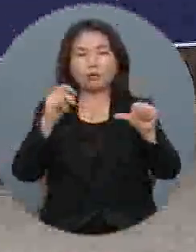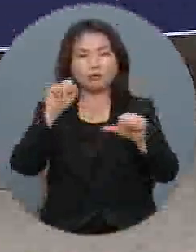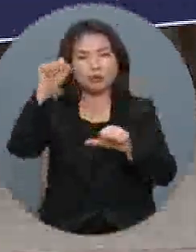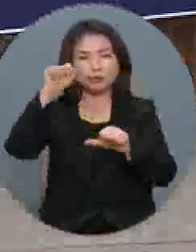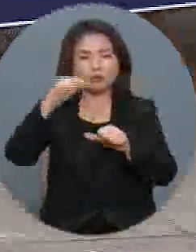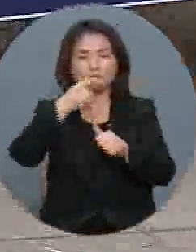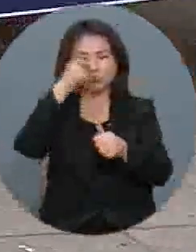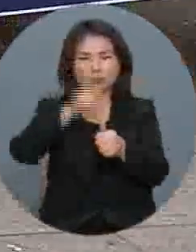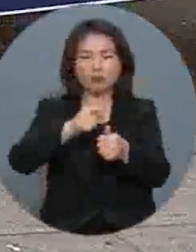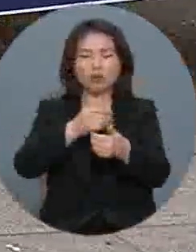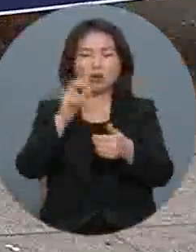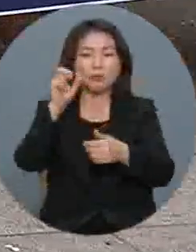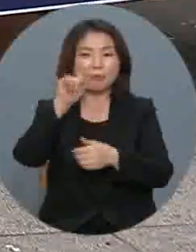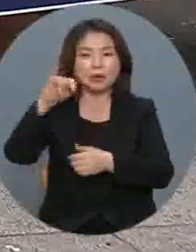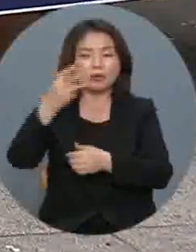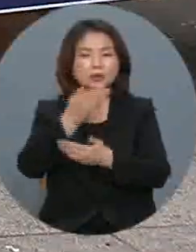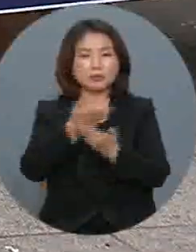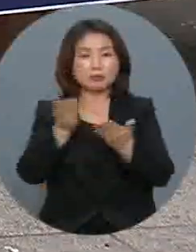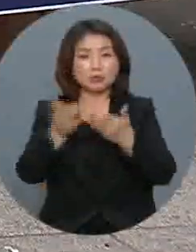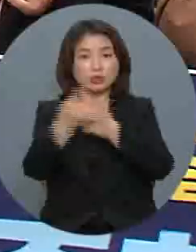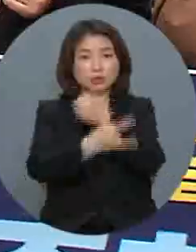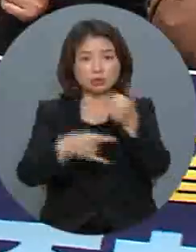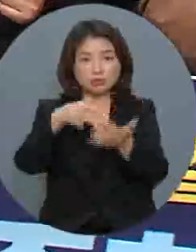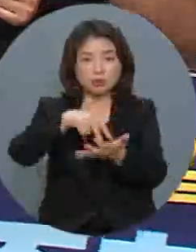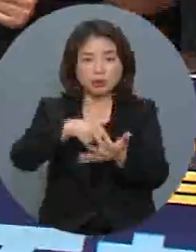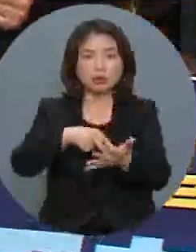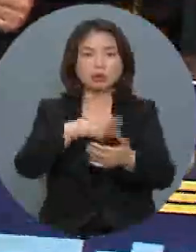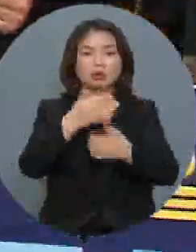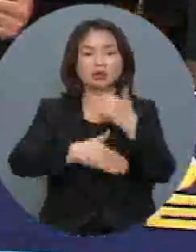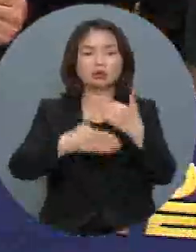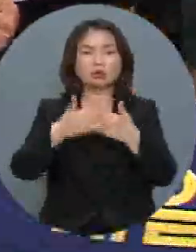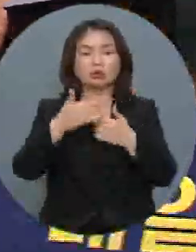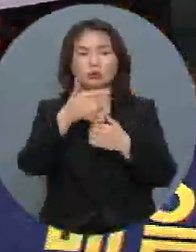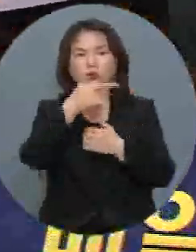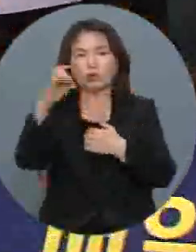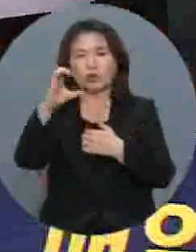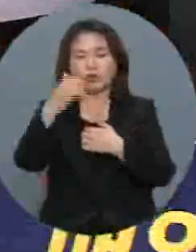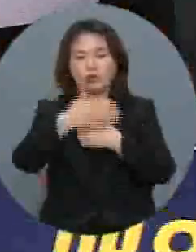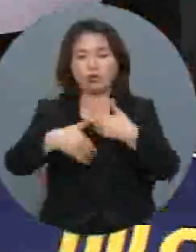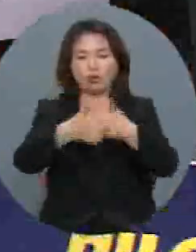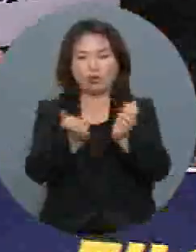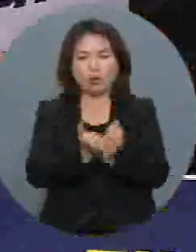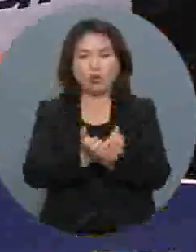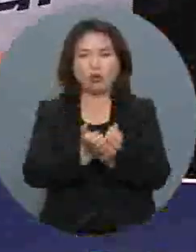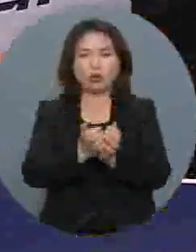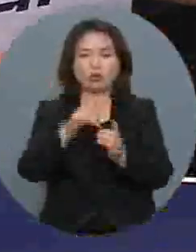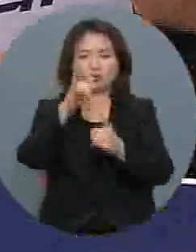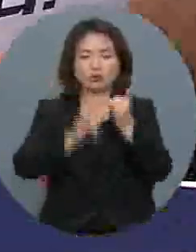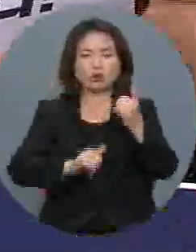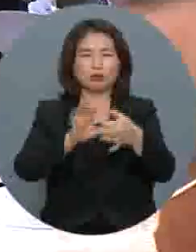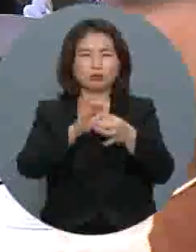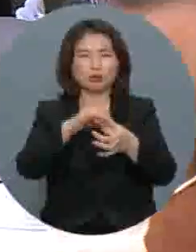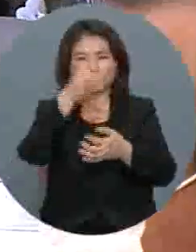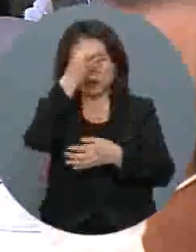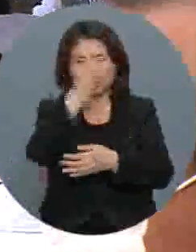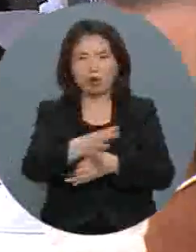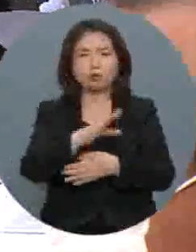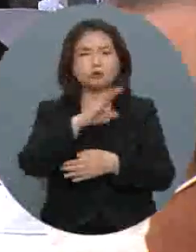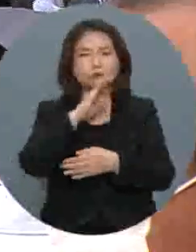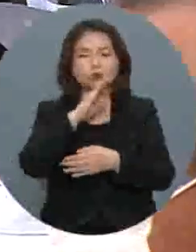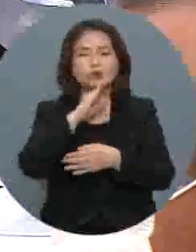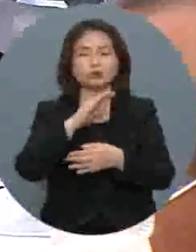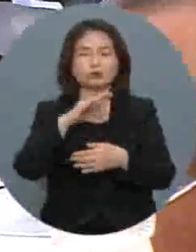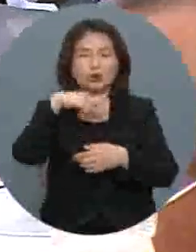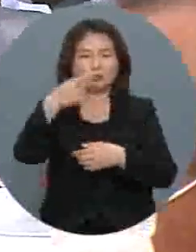민주화운동 폄훼 매일신문 대책위원회는 천주교 대구대교구가 신군부에 부역한 역사에 대해 사과하고 진정성